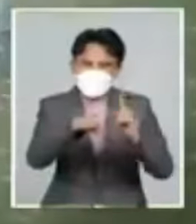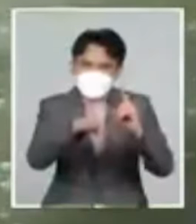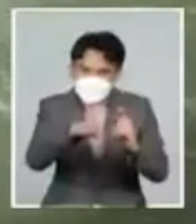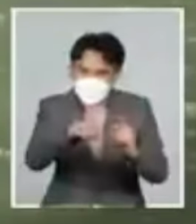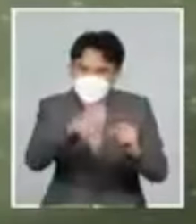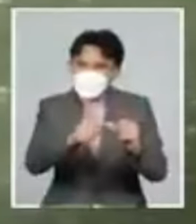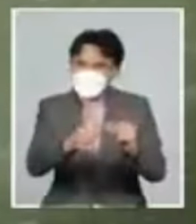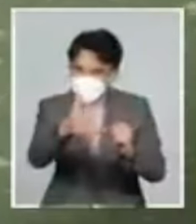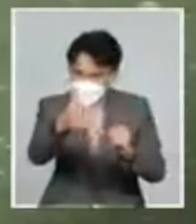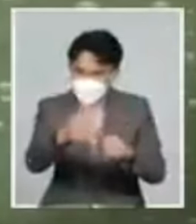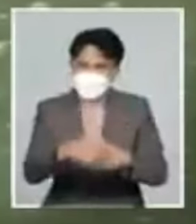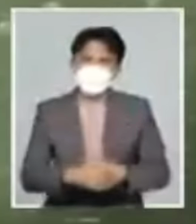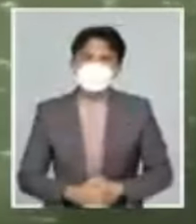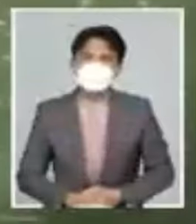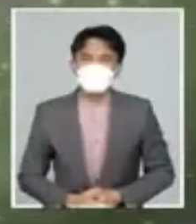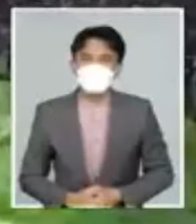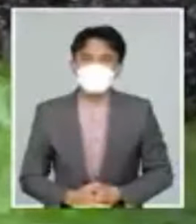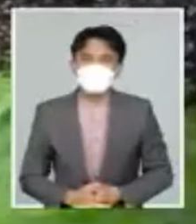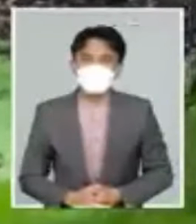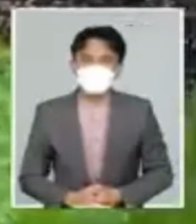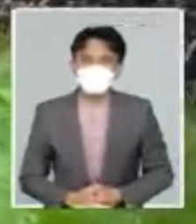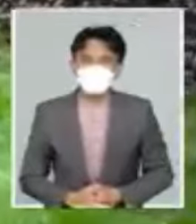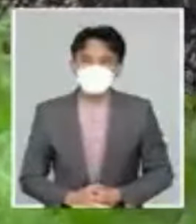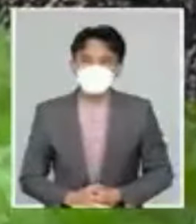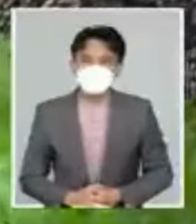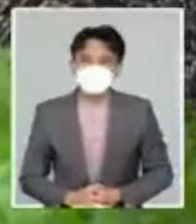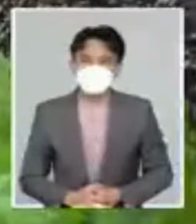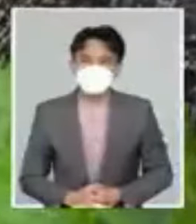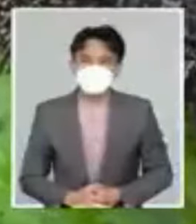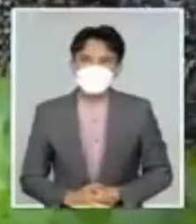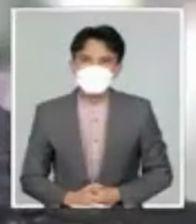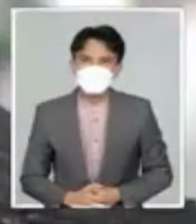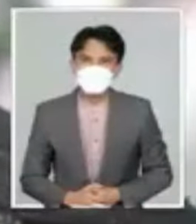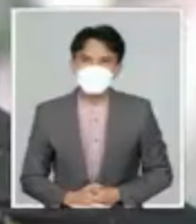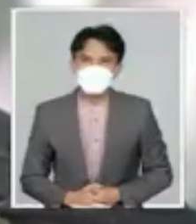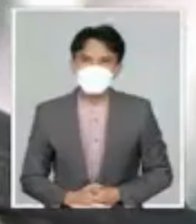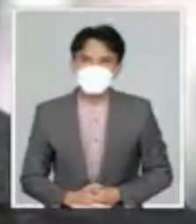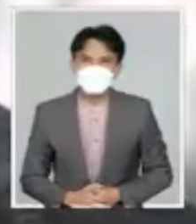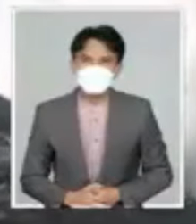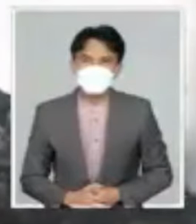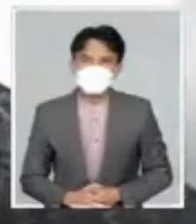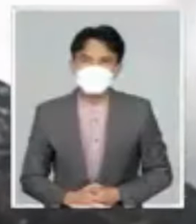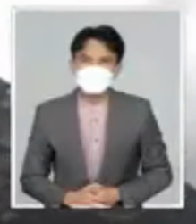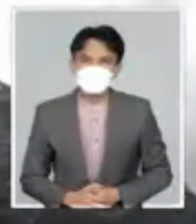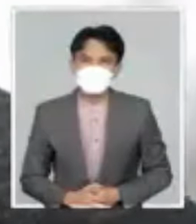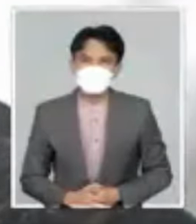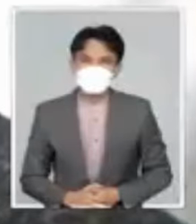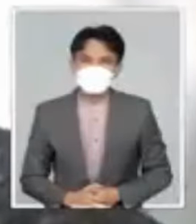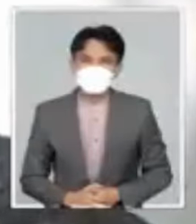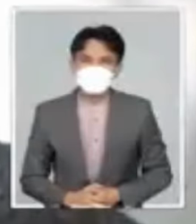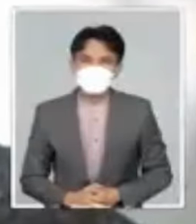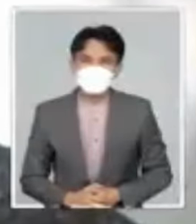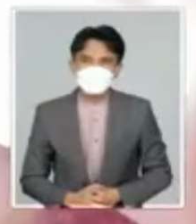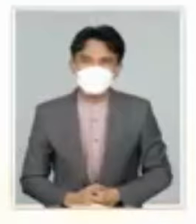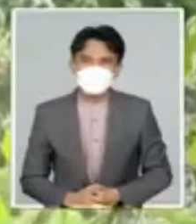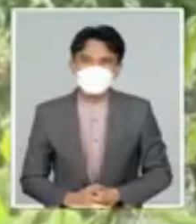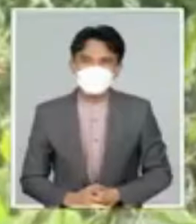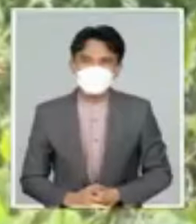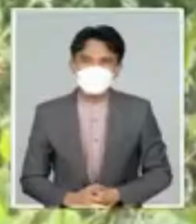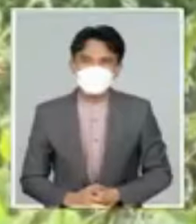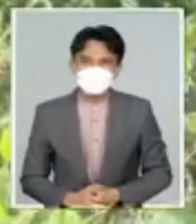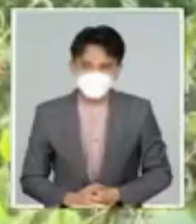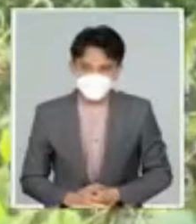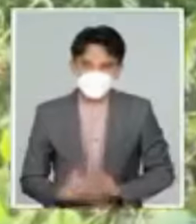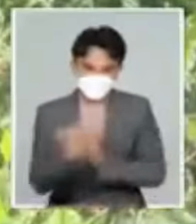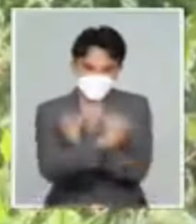ได้